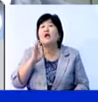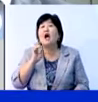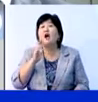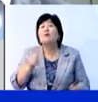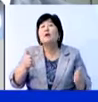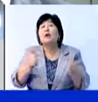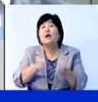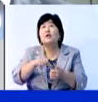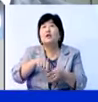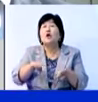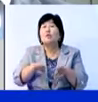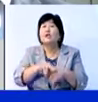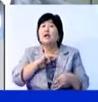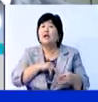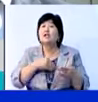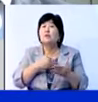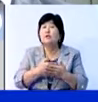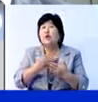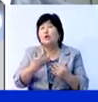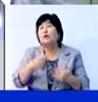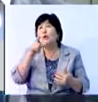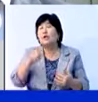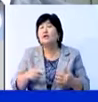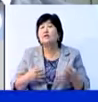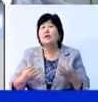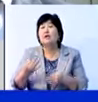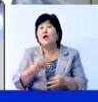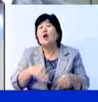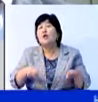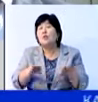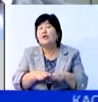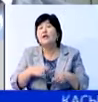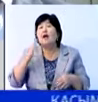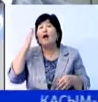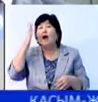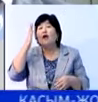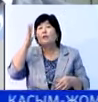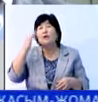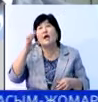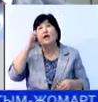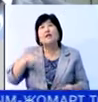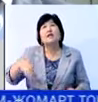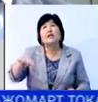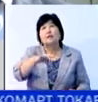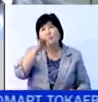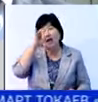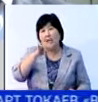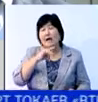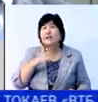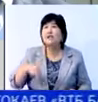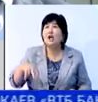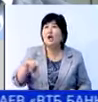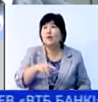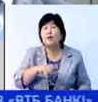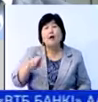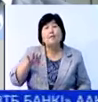тұрып, бірге қызмет істеген, соғысымен пікірлес болған, бірге армандас болған еліміздің Қазақстан Республикасының